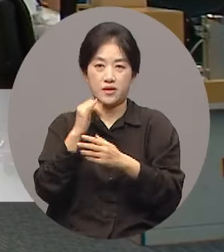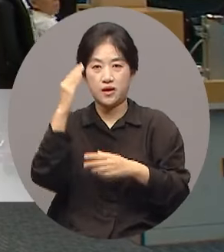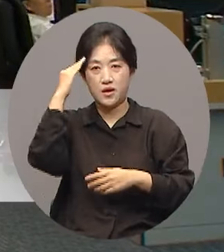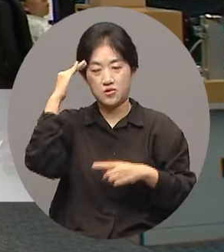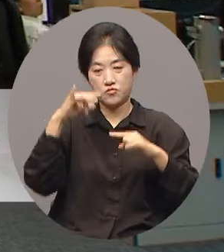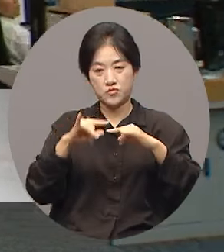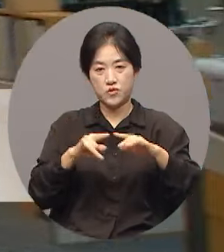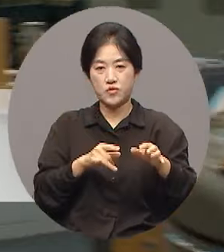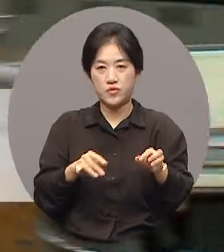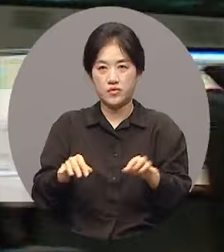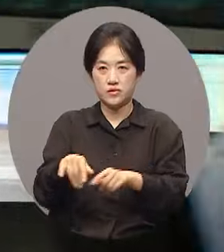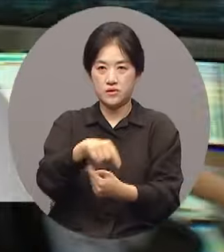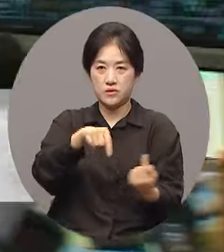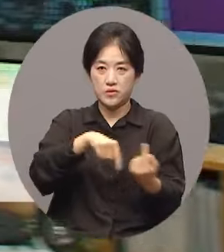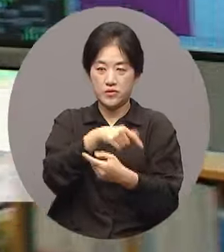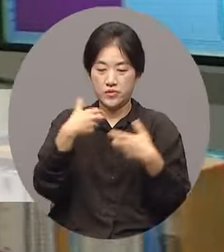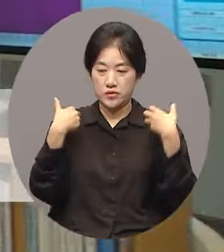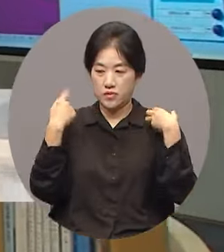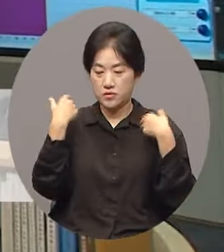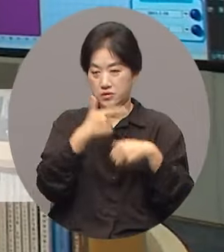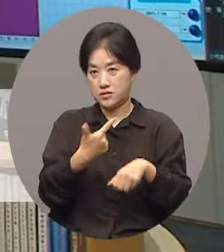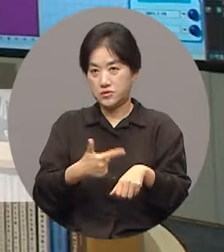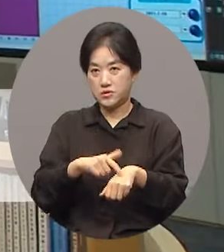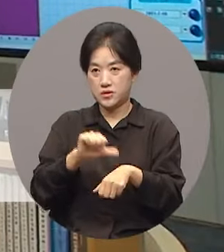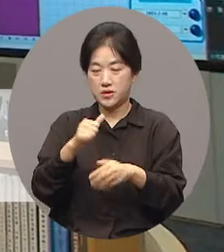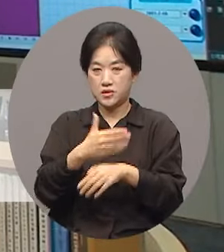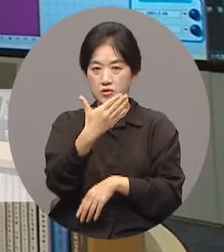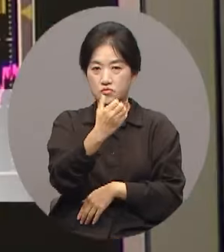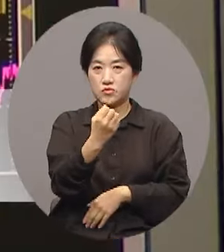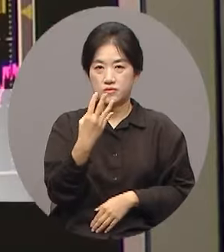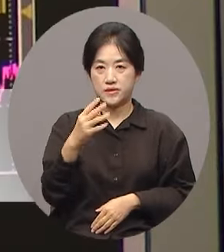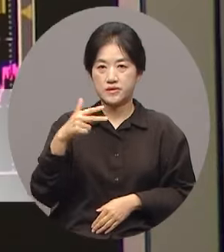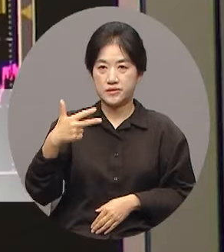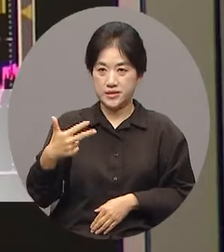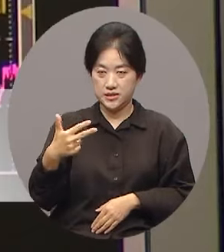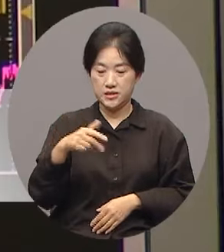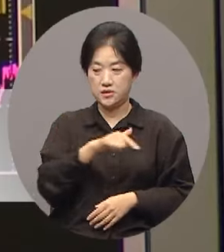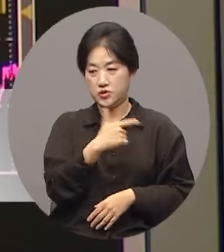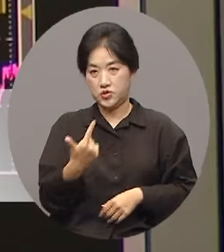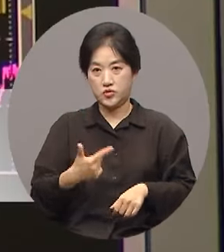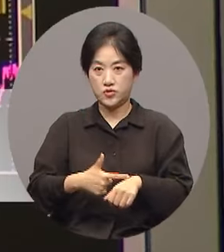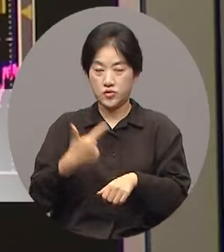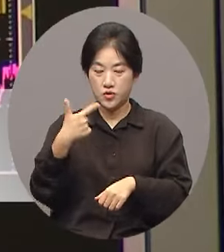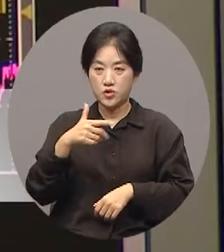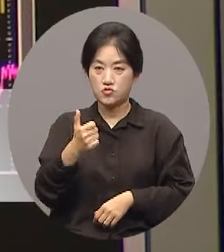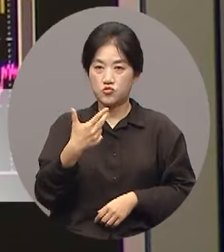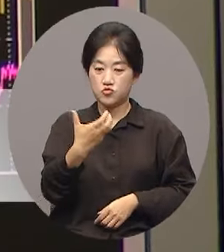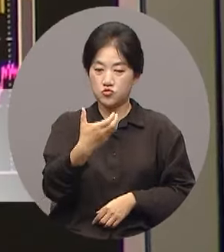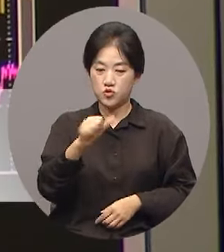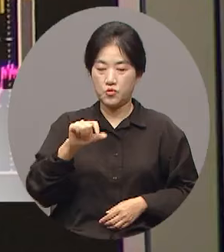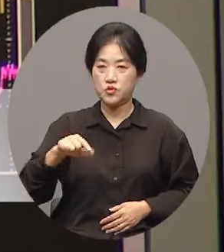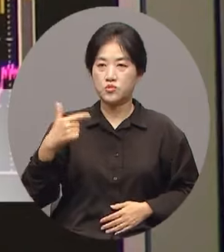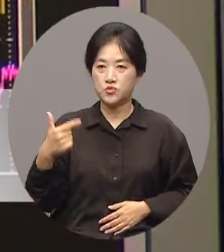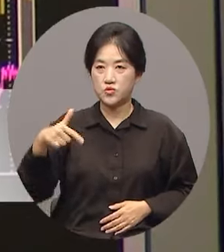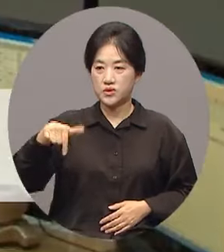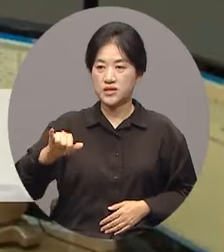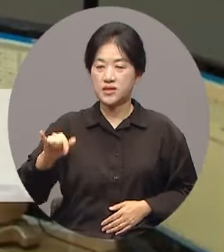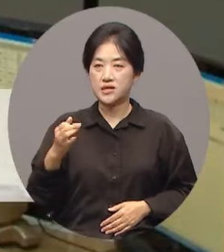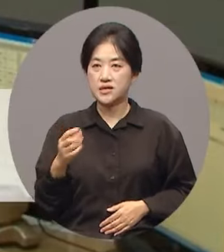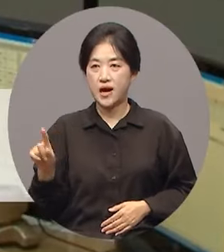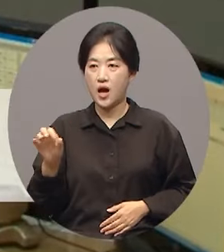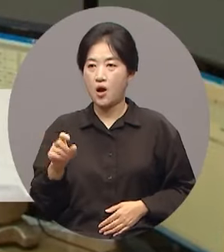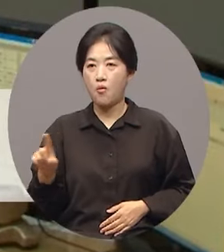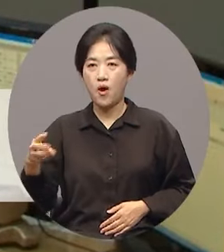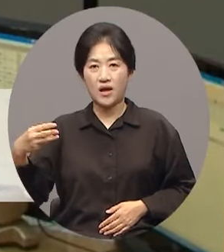한국전력거래소에 따르면 어제 저녁 5시에는 94.7기가와트, 저녁 6시에는 95.6기가와트의 전력 수요를